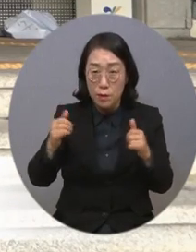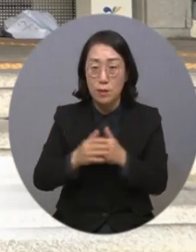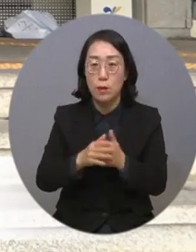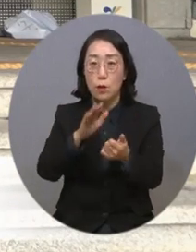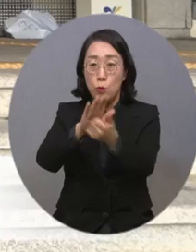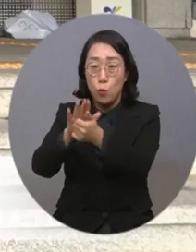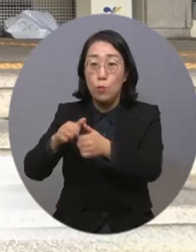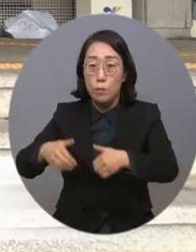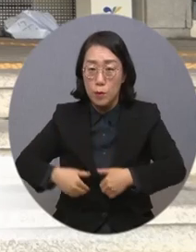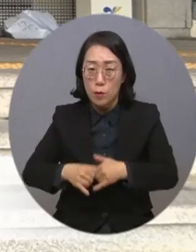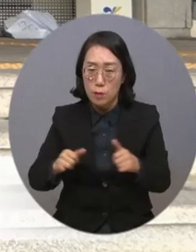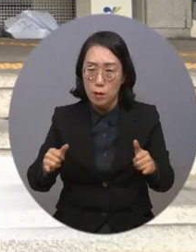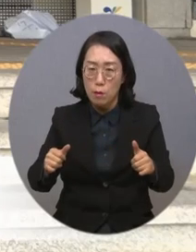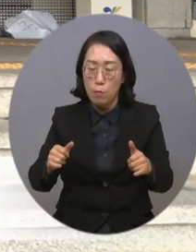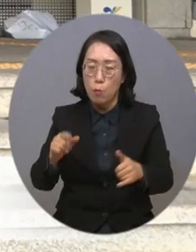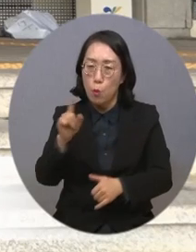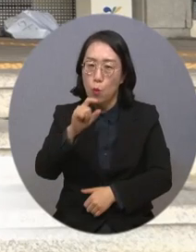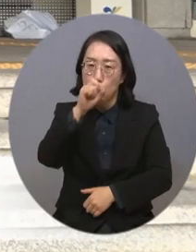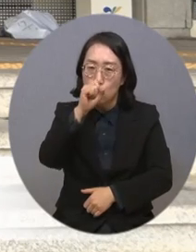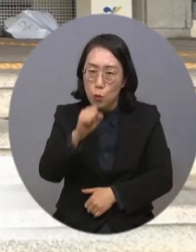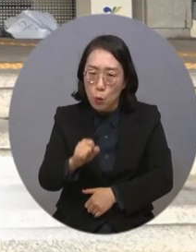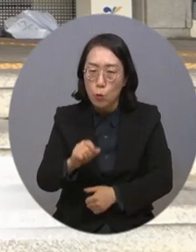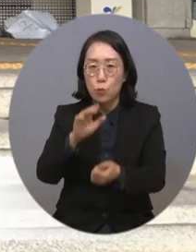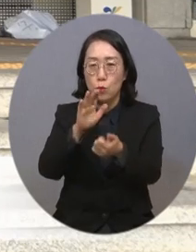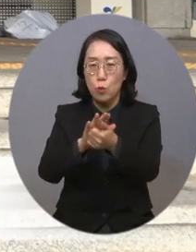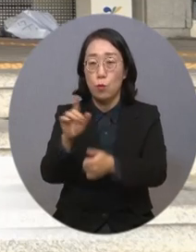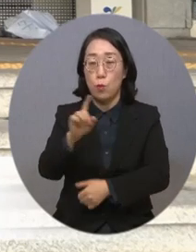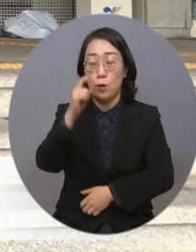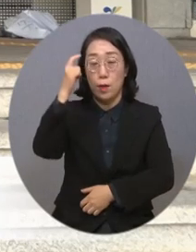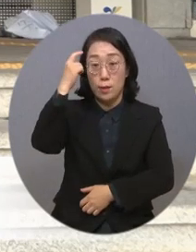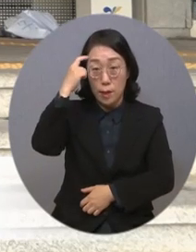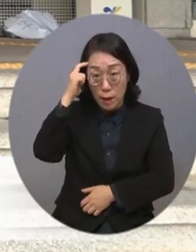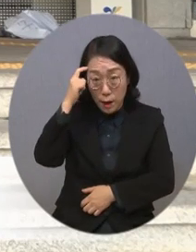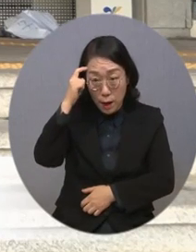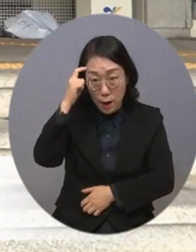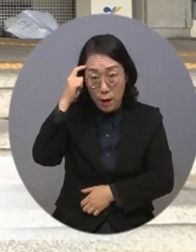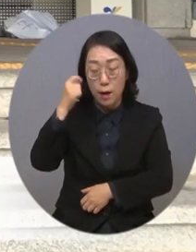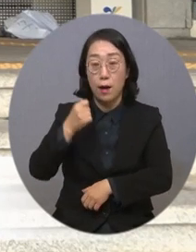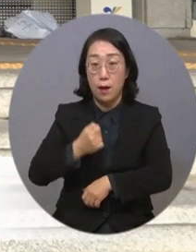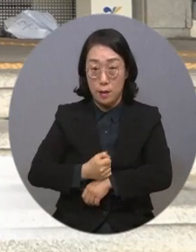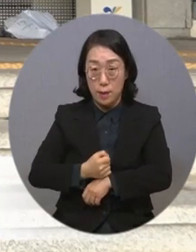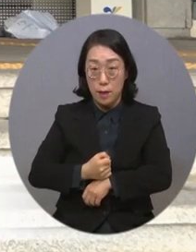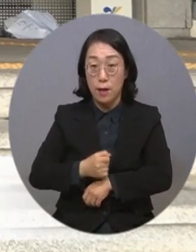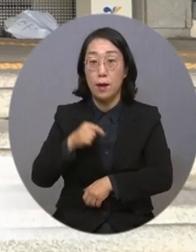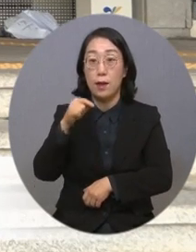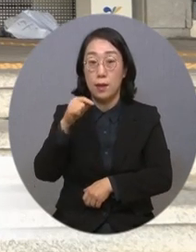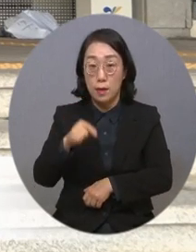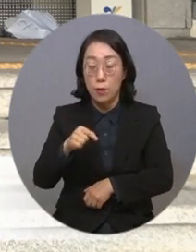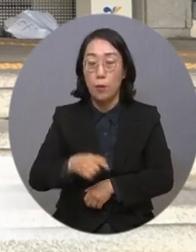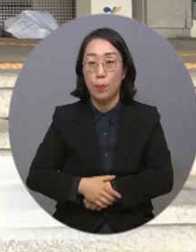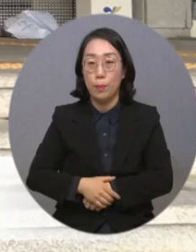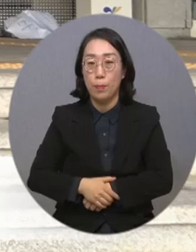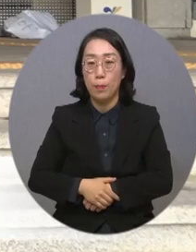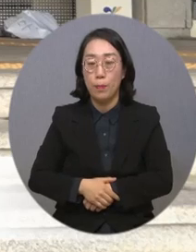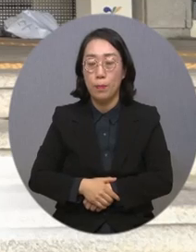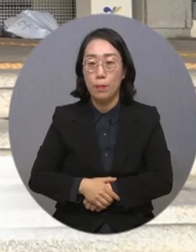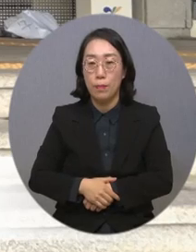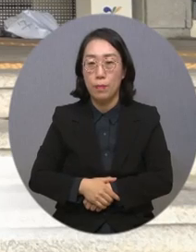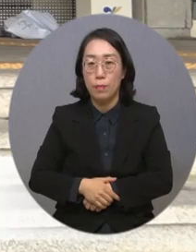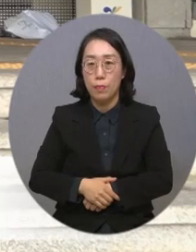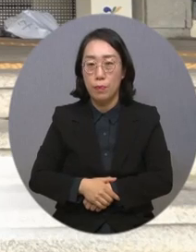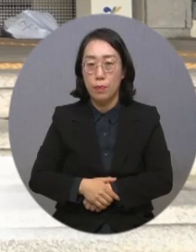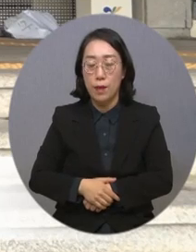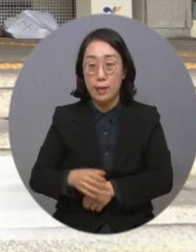뭘 해드릴 수 있는 게 없을까 그렇게 고민을 하고 있다가 그